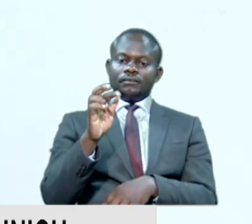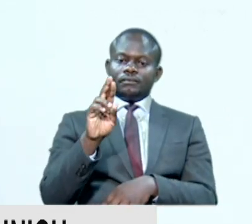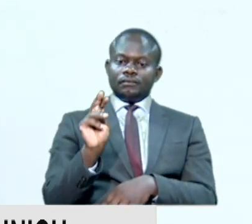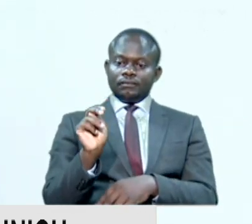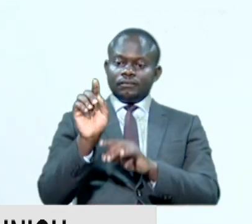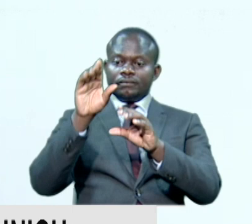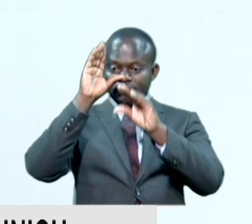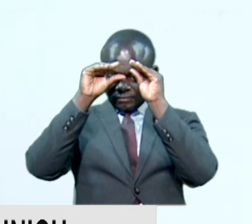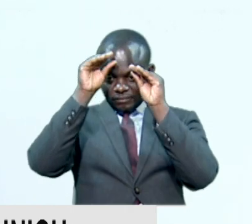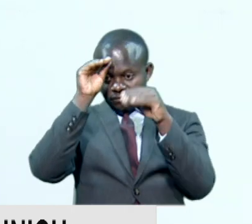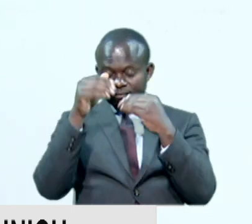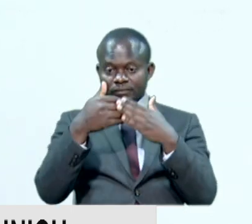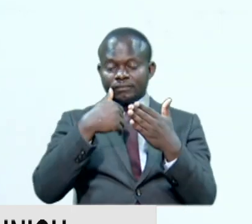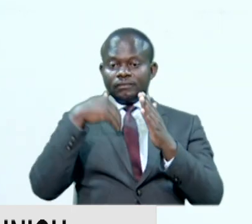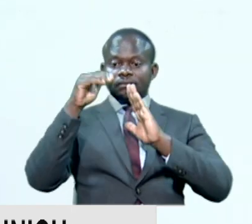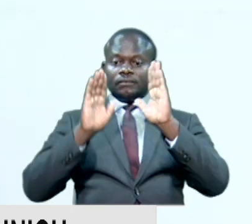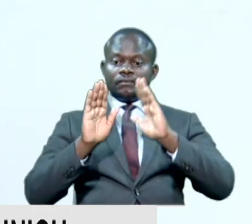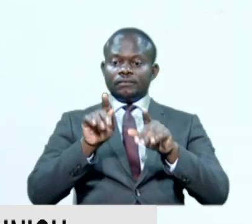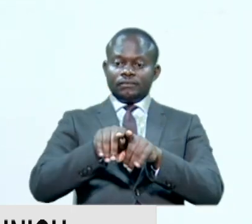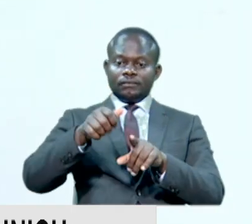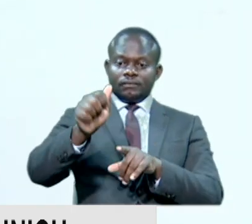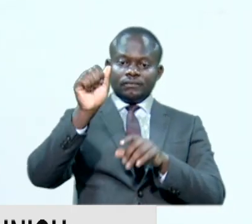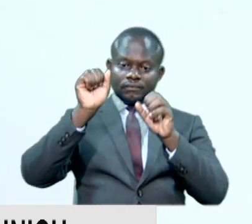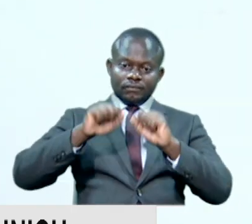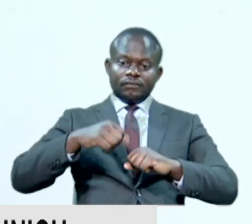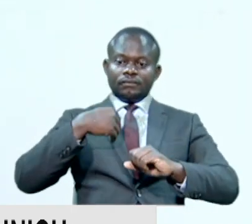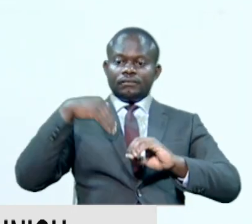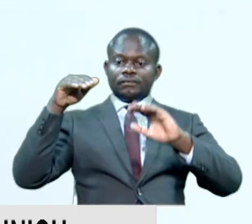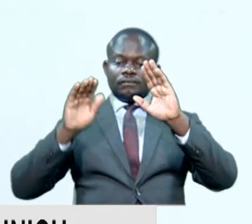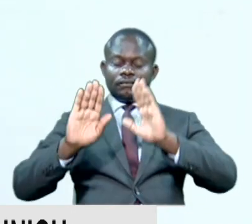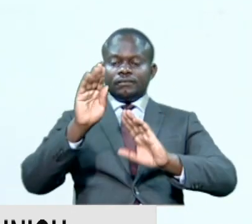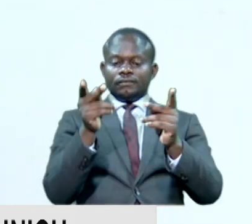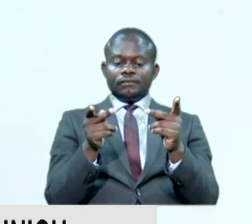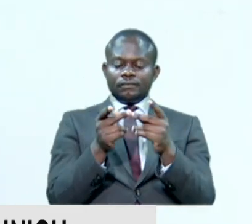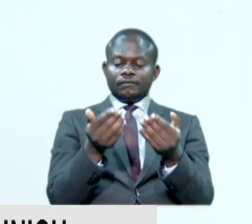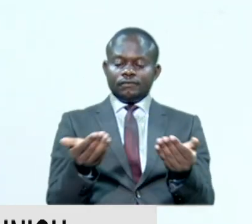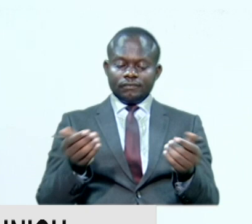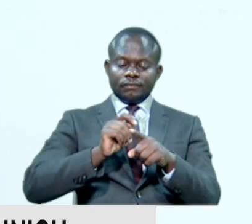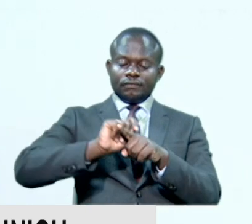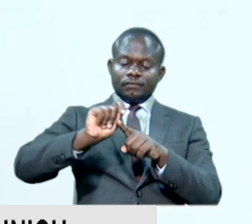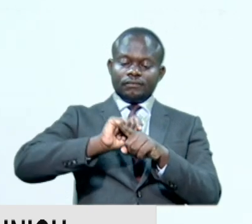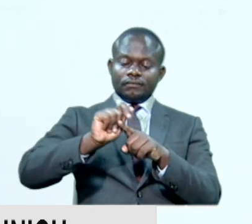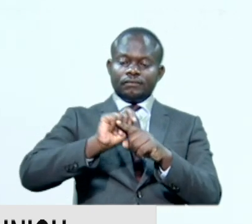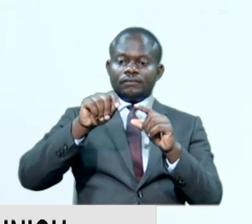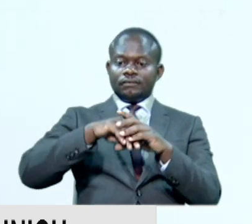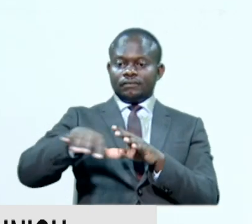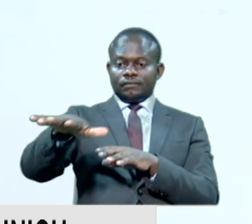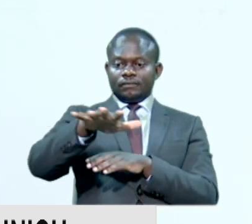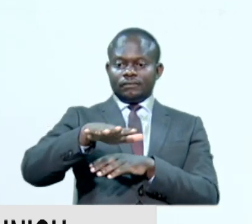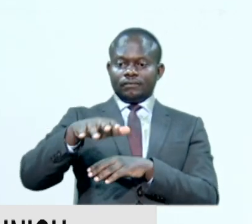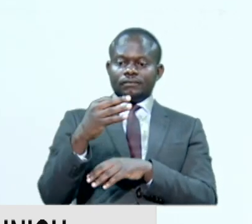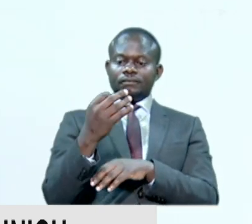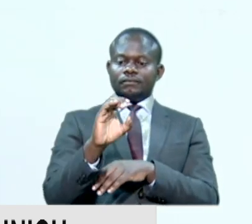kwiga bakagira uruhare nabo mu kuba bagira uruhare aho abana batorezwa muri Academia ya